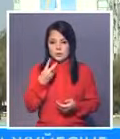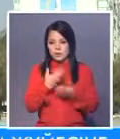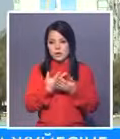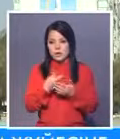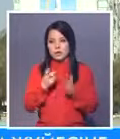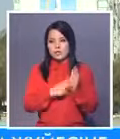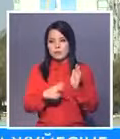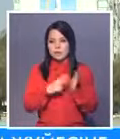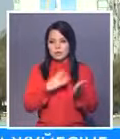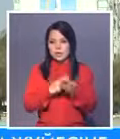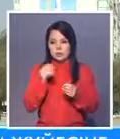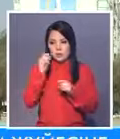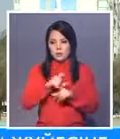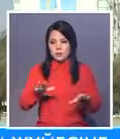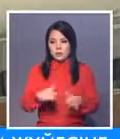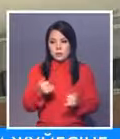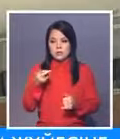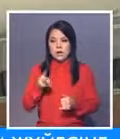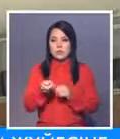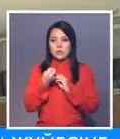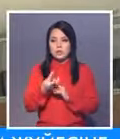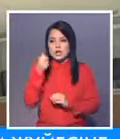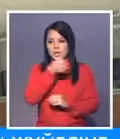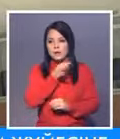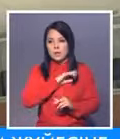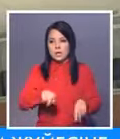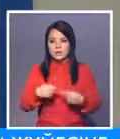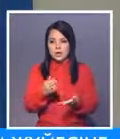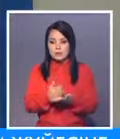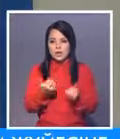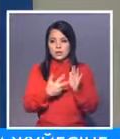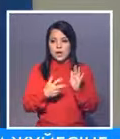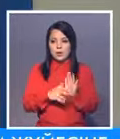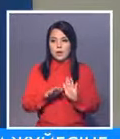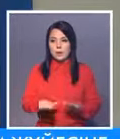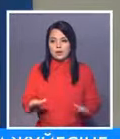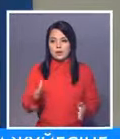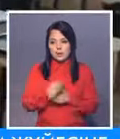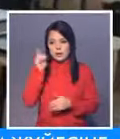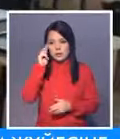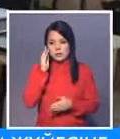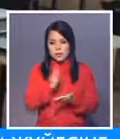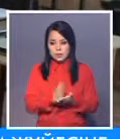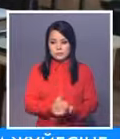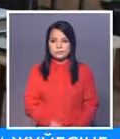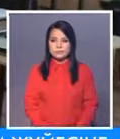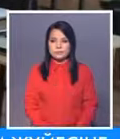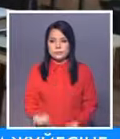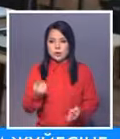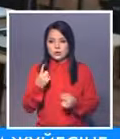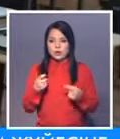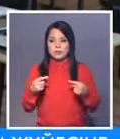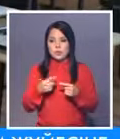ошағы. Ғимарат 2013 жылы пайдалануға берілді. Мұнда қазір 800-ден астам бала білім алып жатыр. 100 мектеп, 100